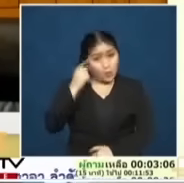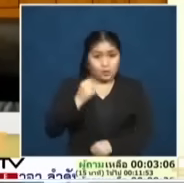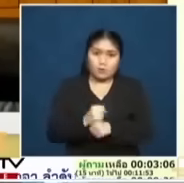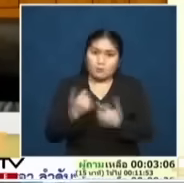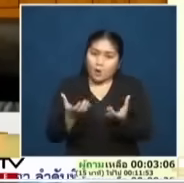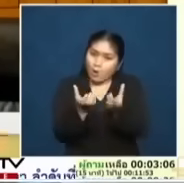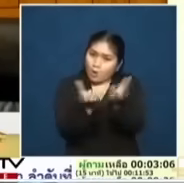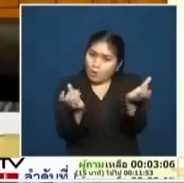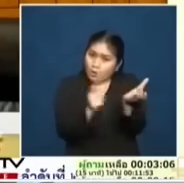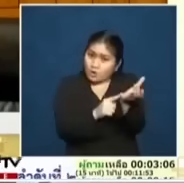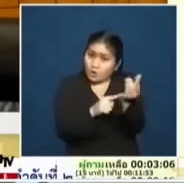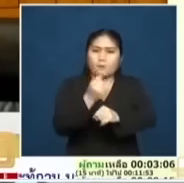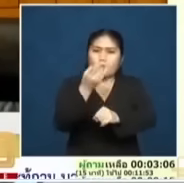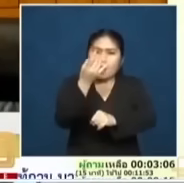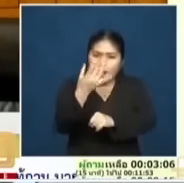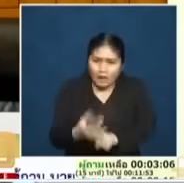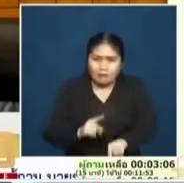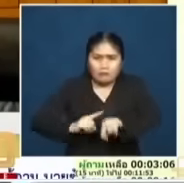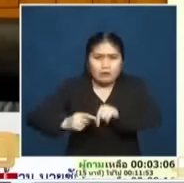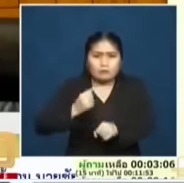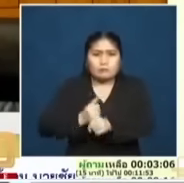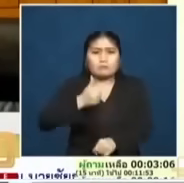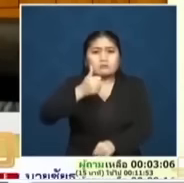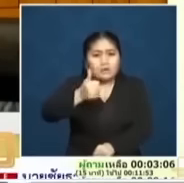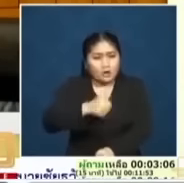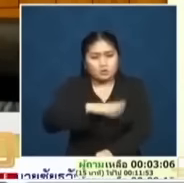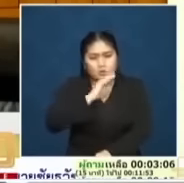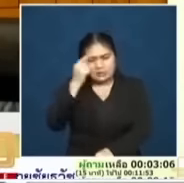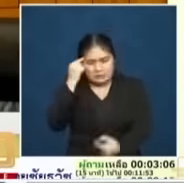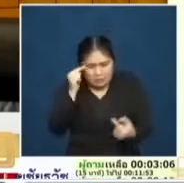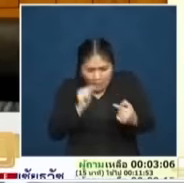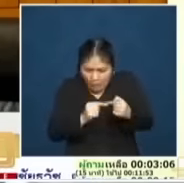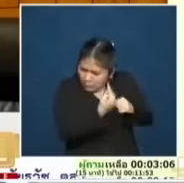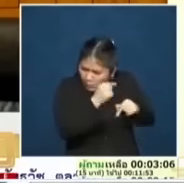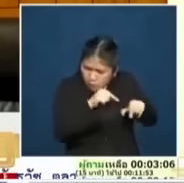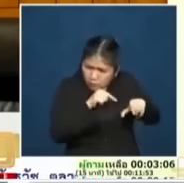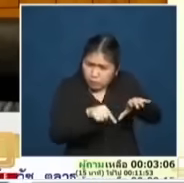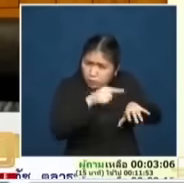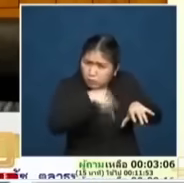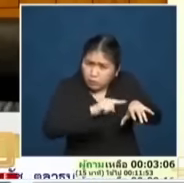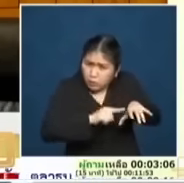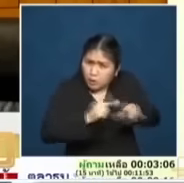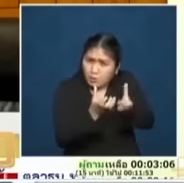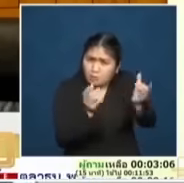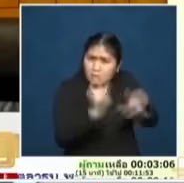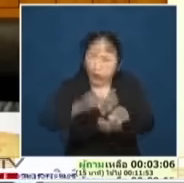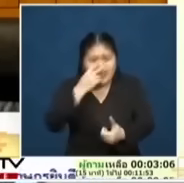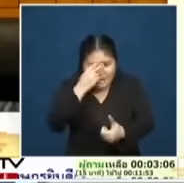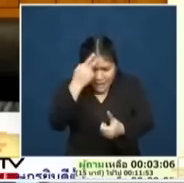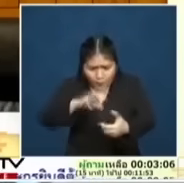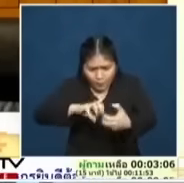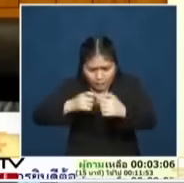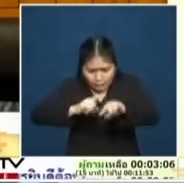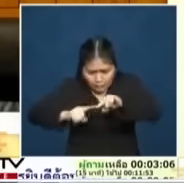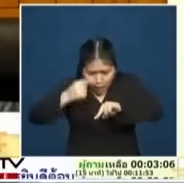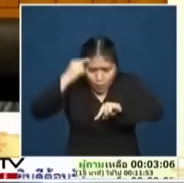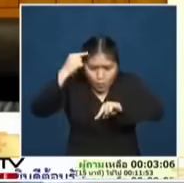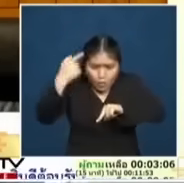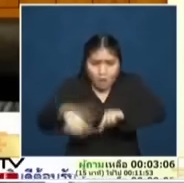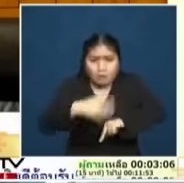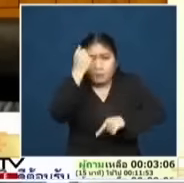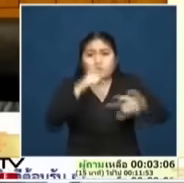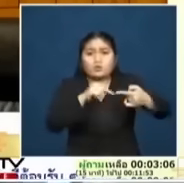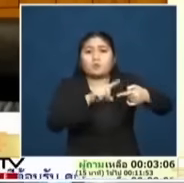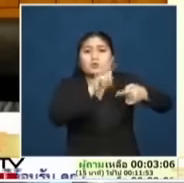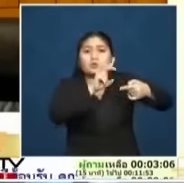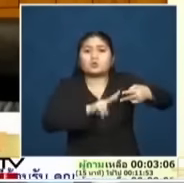ให้เขียนใหม่แล้วจะไปเขียนแบบไหน ค่ะ แล้วมันจะกระทบกับความแตกแยกในสังคมหรือเปล่าเพราะหมวด1หมวด2คือเรื่องสถาบันเป็นหลักน